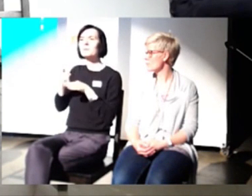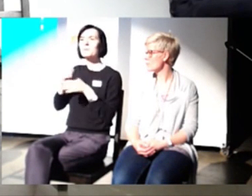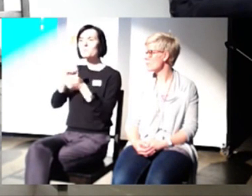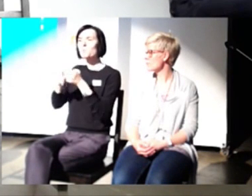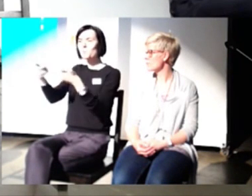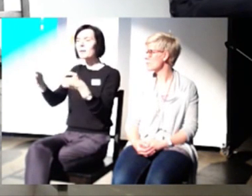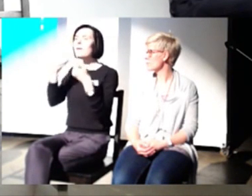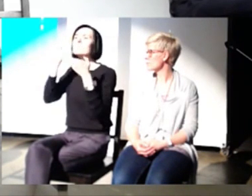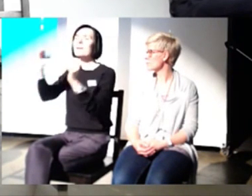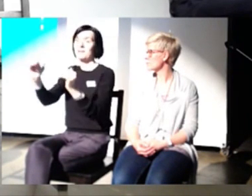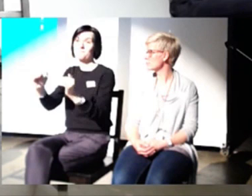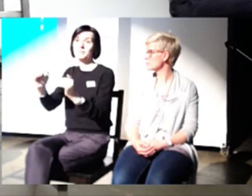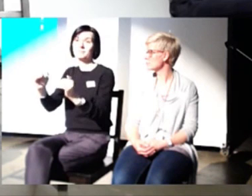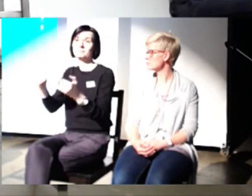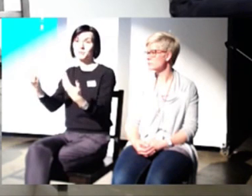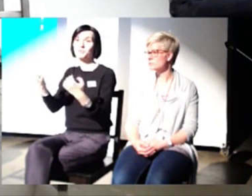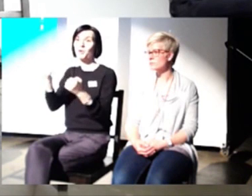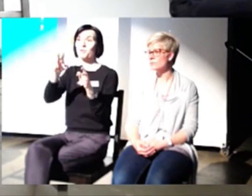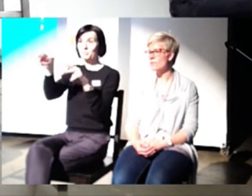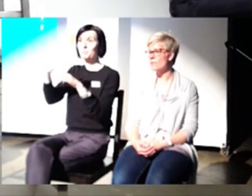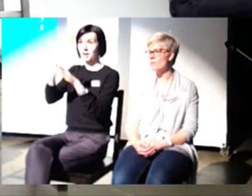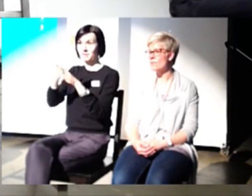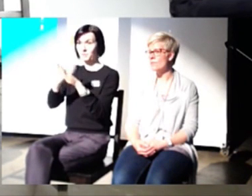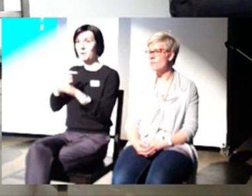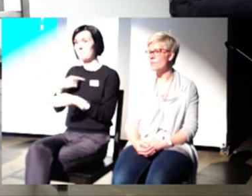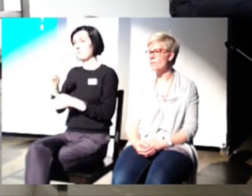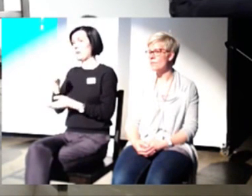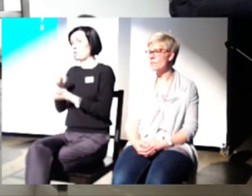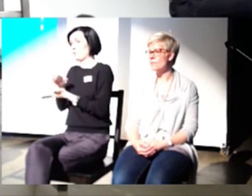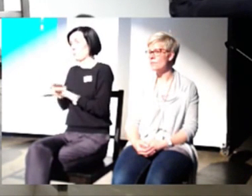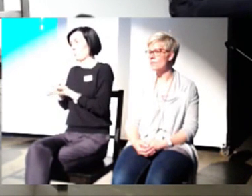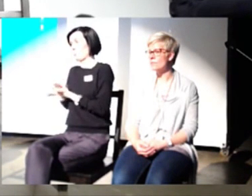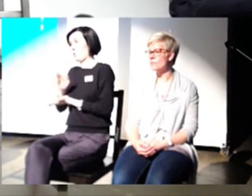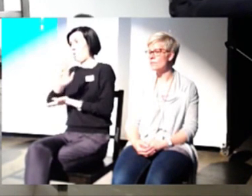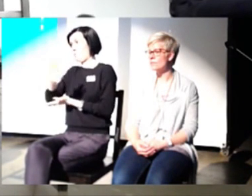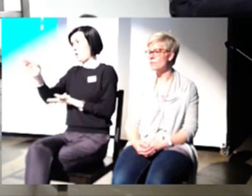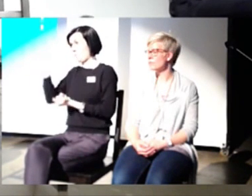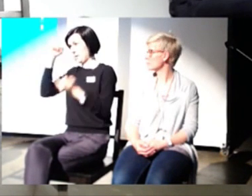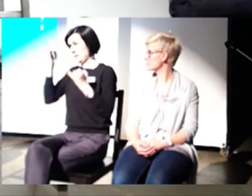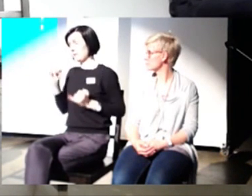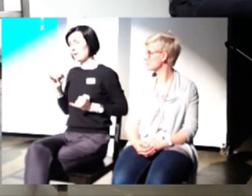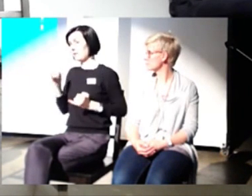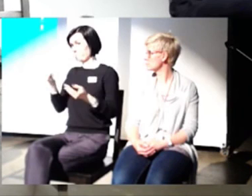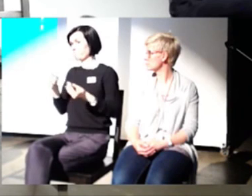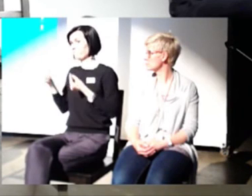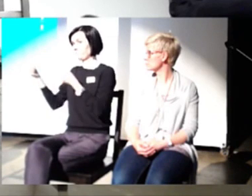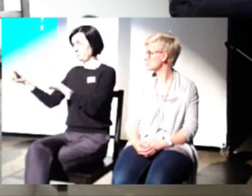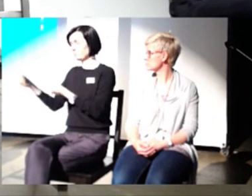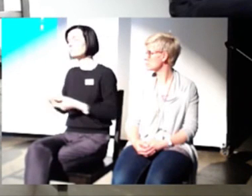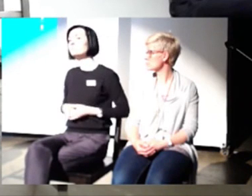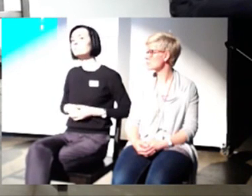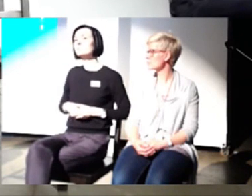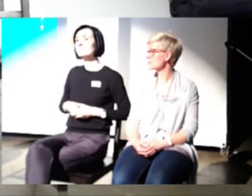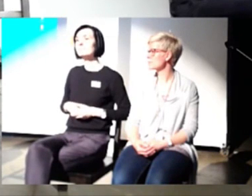toimivampaa. Niin mä otan esimerkiksi mielellään muistiin ja välitän heille terveisiä, jos ette vaikka mielellään voi